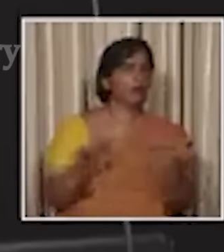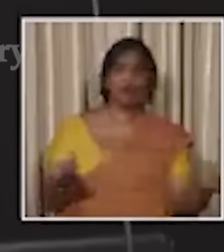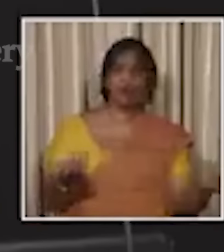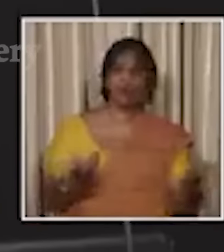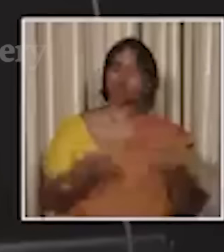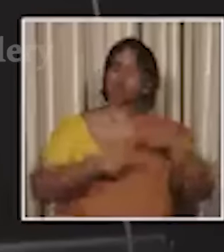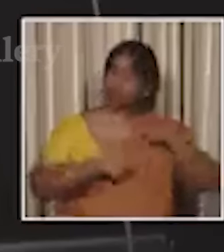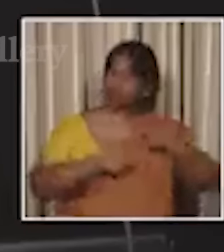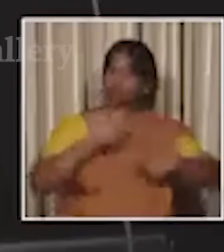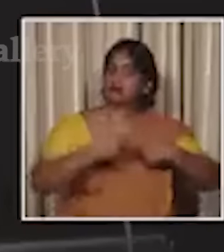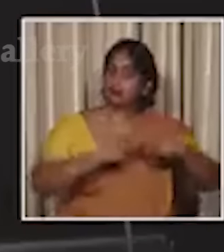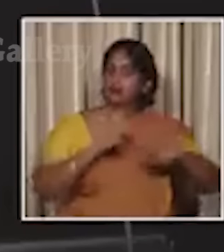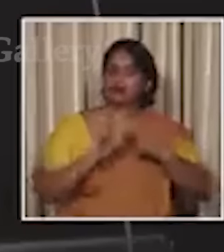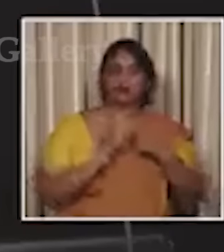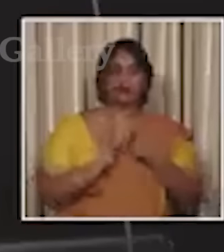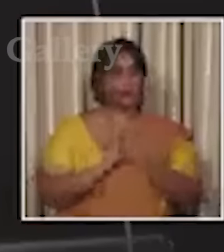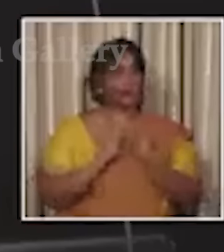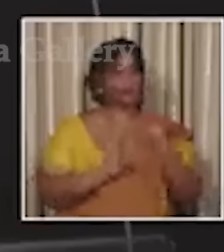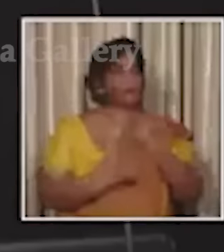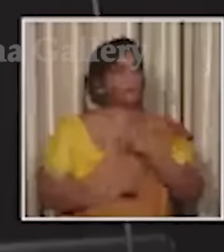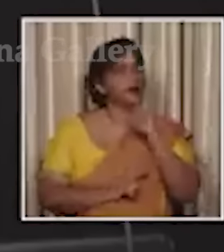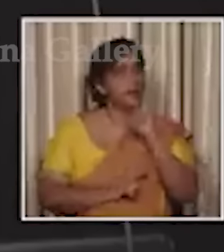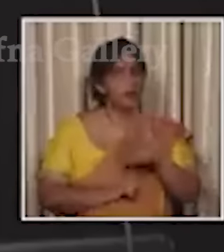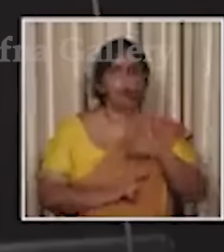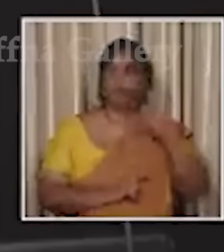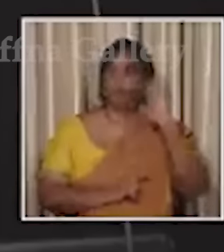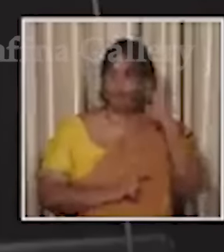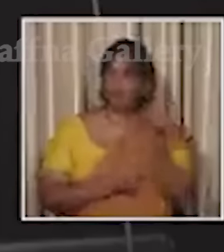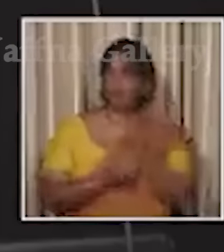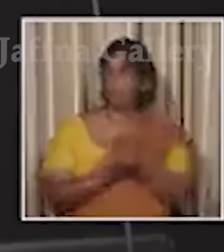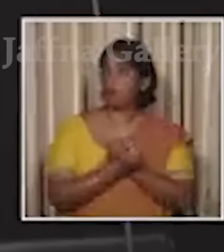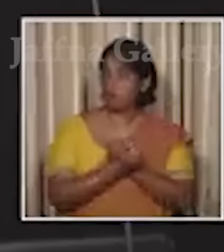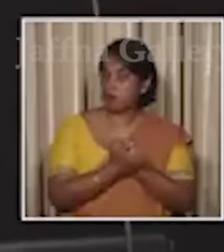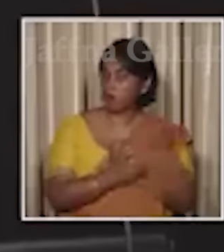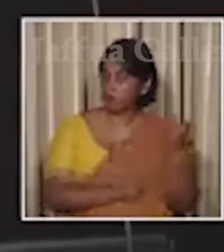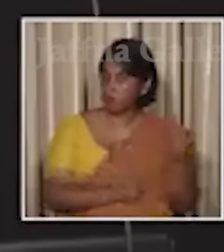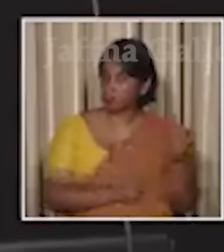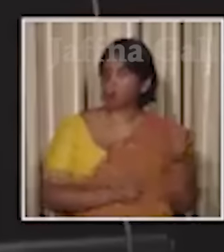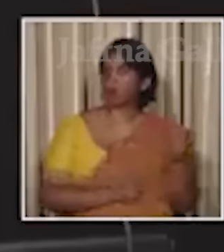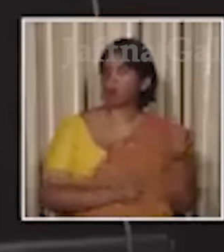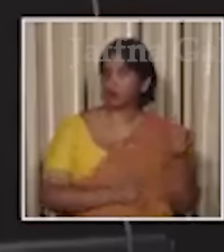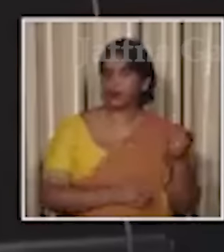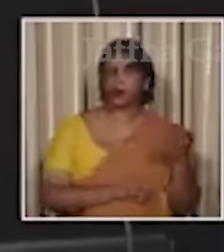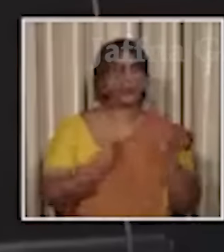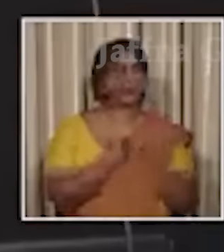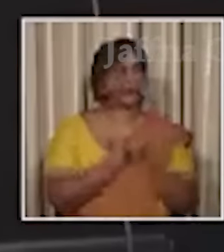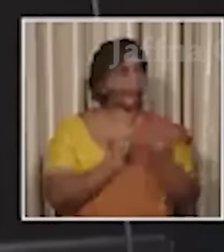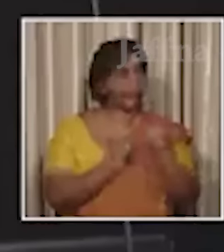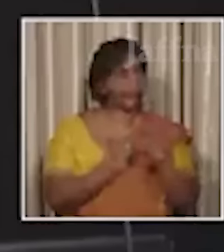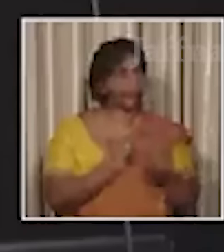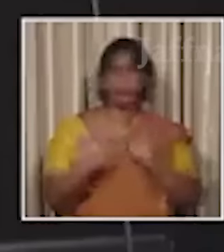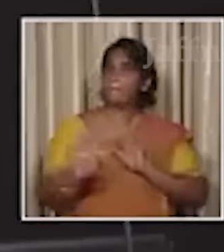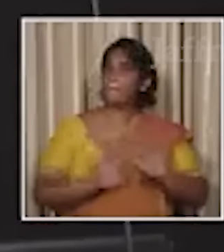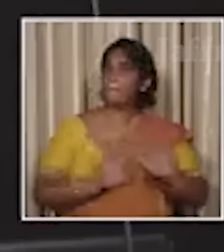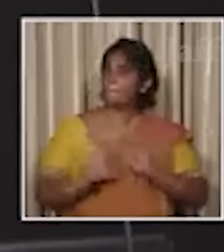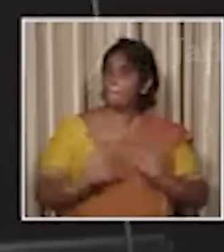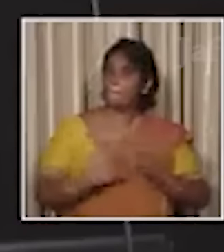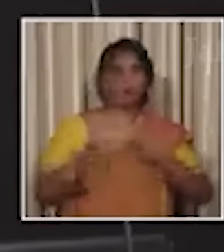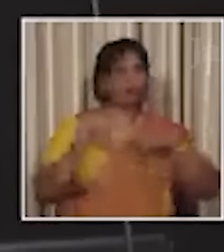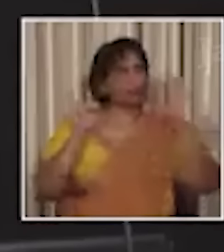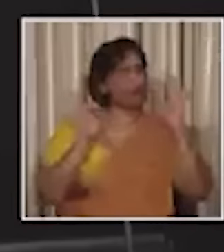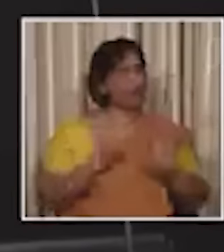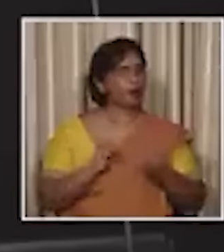நான் பதிவு செய்திருந்தேன். போலீசாருடைய அராஜகமும் போலீசாருடைய அடங்க முடியாத அவருடைய அதிகார பசியும் இங்கே இருக்கின்ற